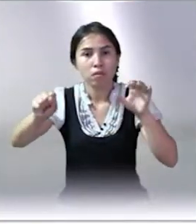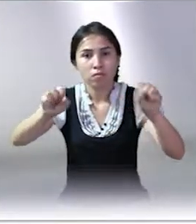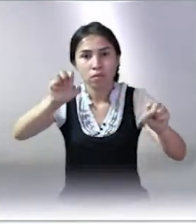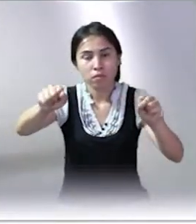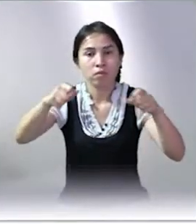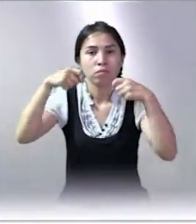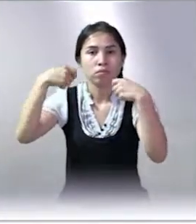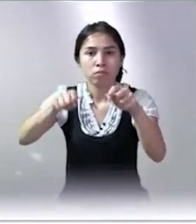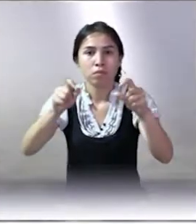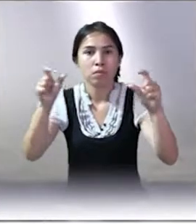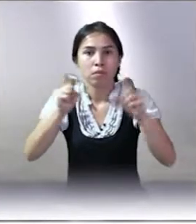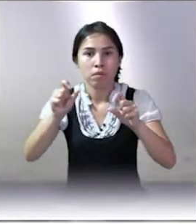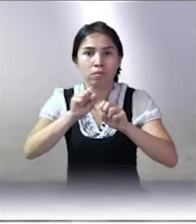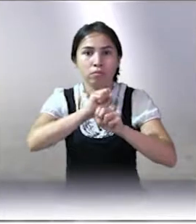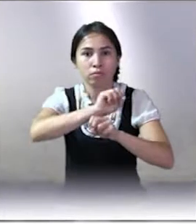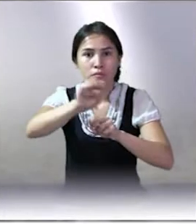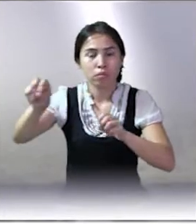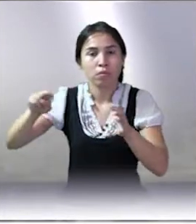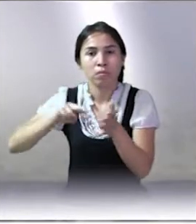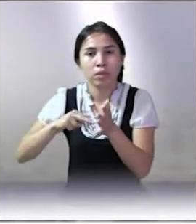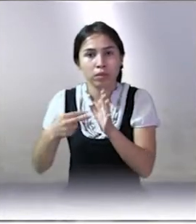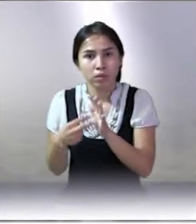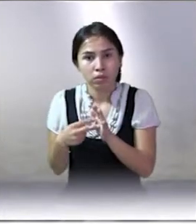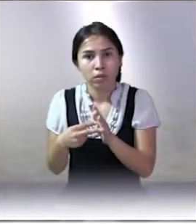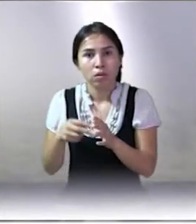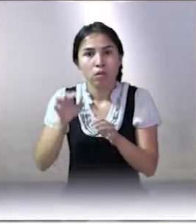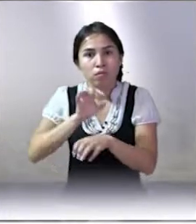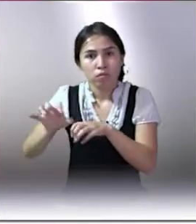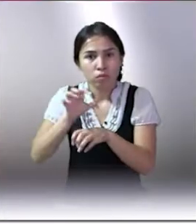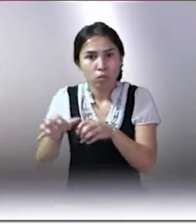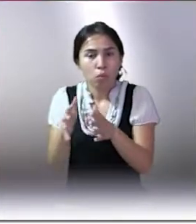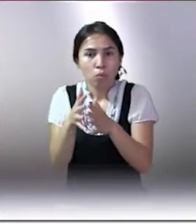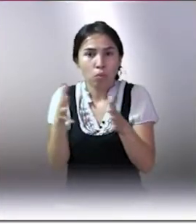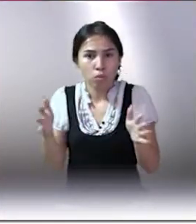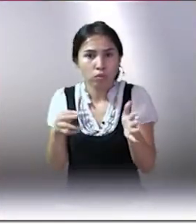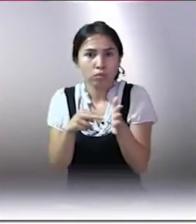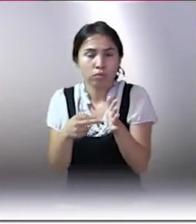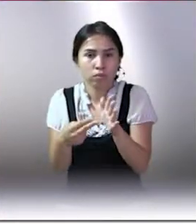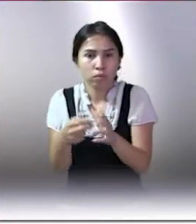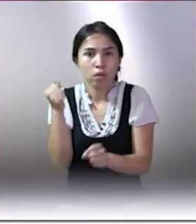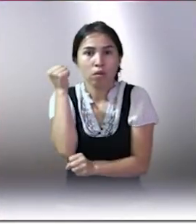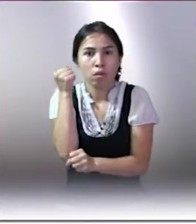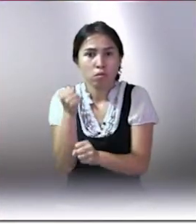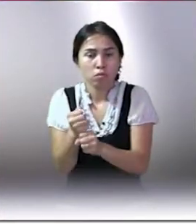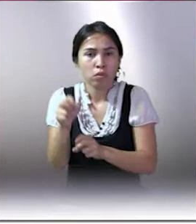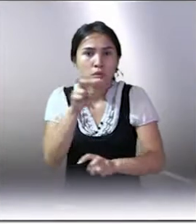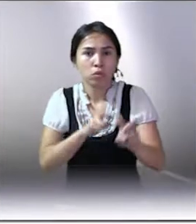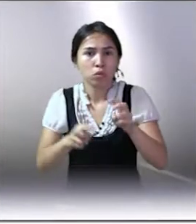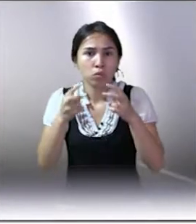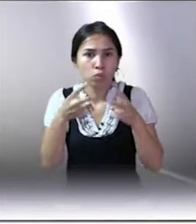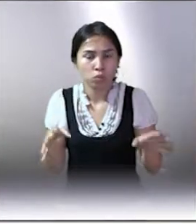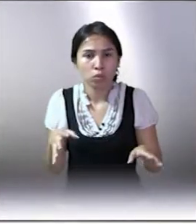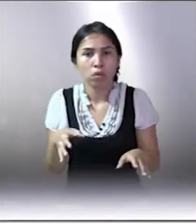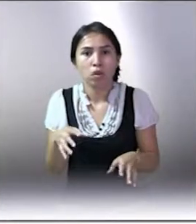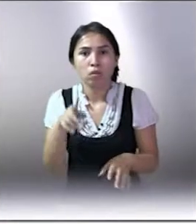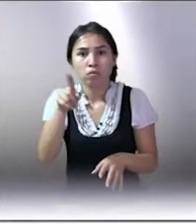на месте уходит на расхват, и двигаться надо дальше. Выпускать больше, уверен крестьянин. И рабочих искать не нужно. Желающих из